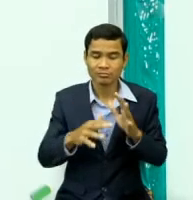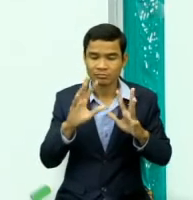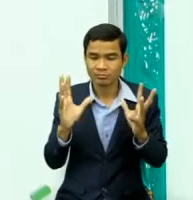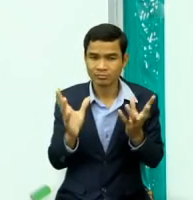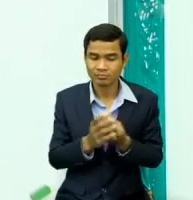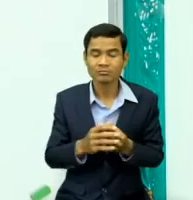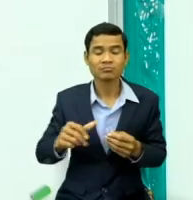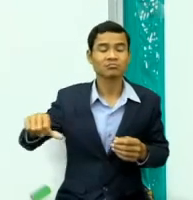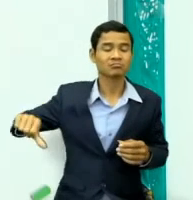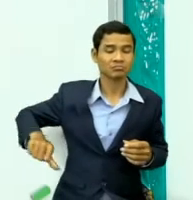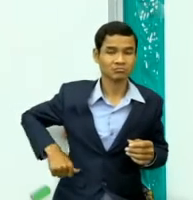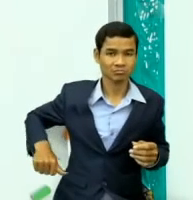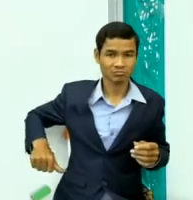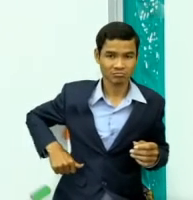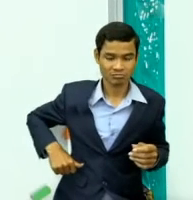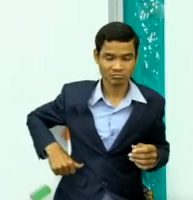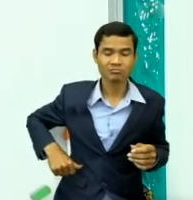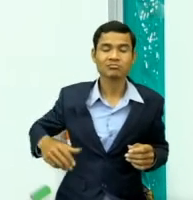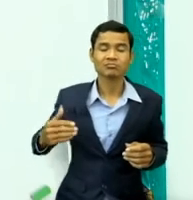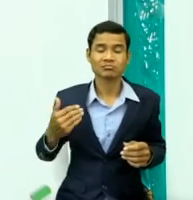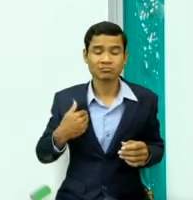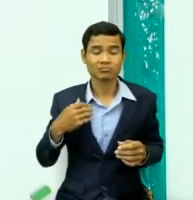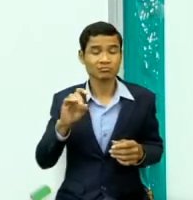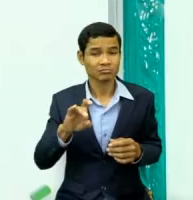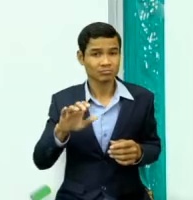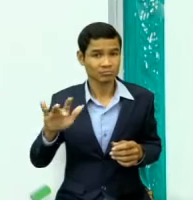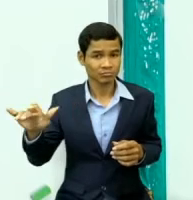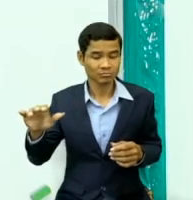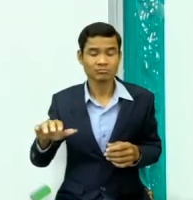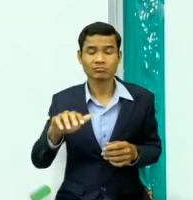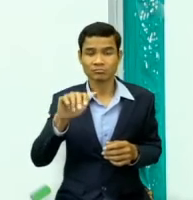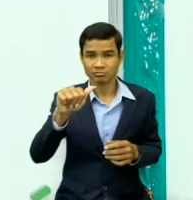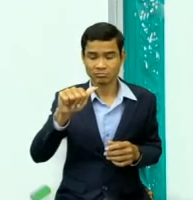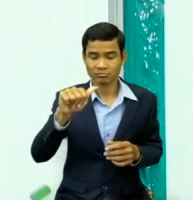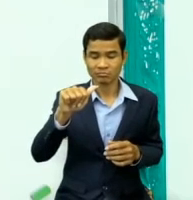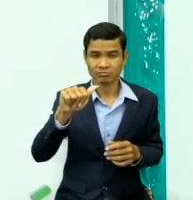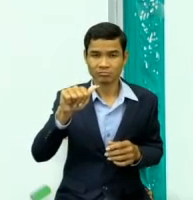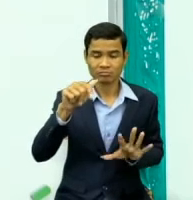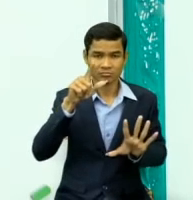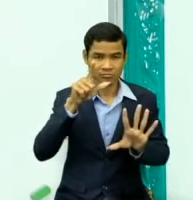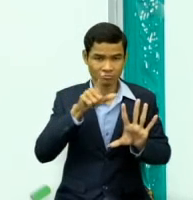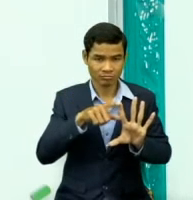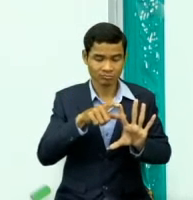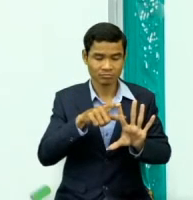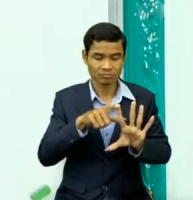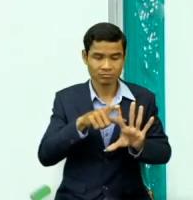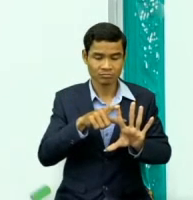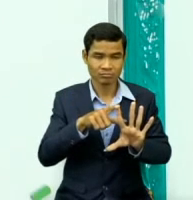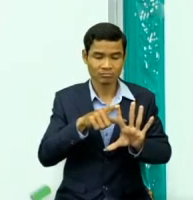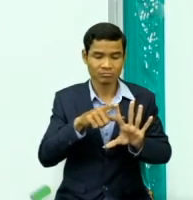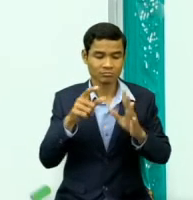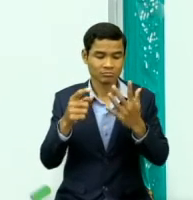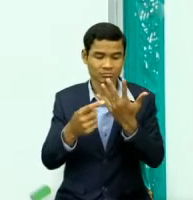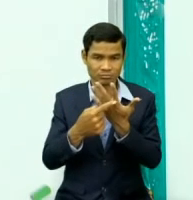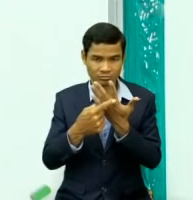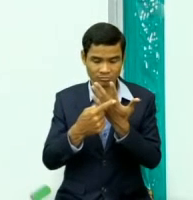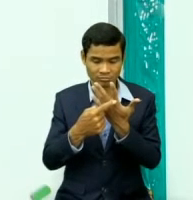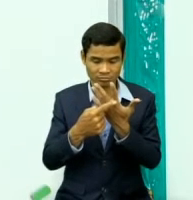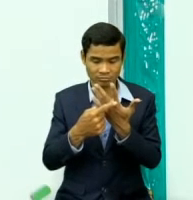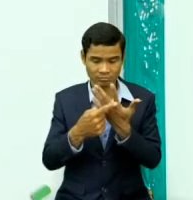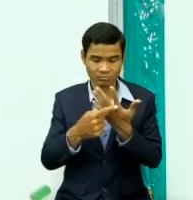nế nhé nhỏ miên ạ sò nhớ xâm lạp bí sạ